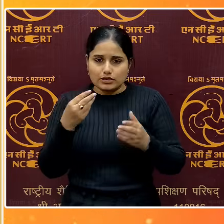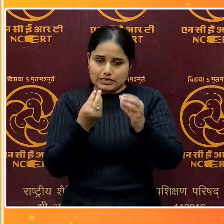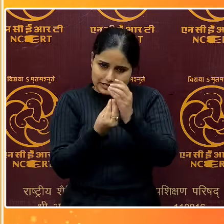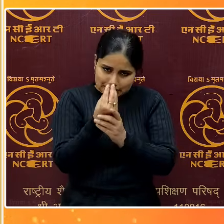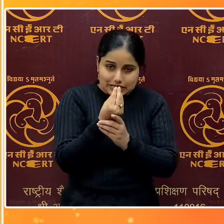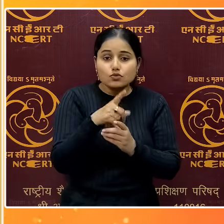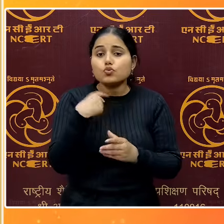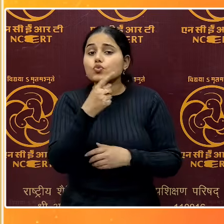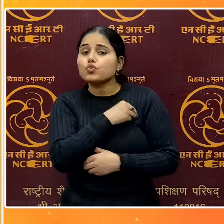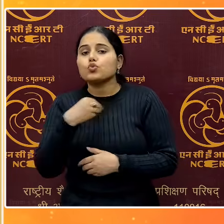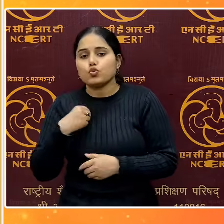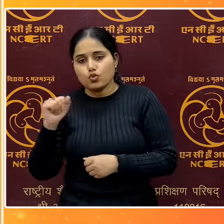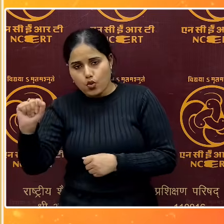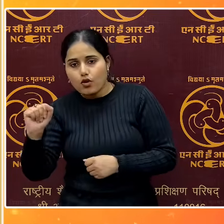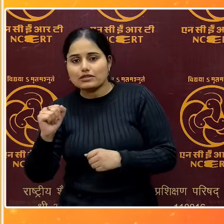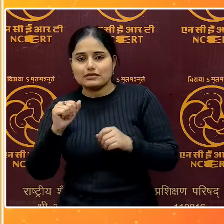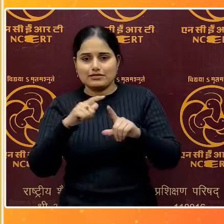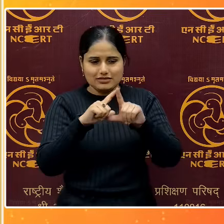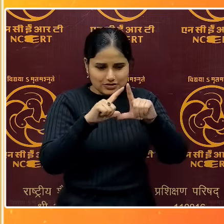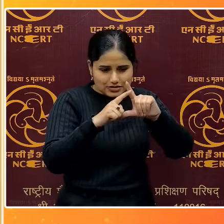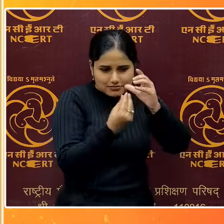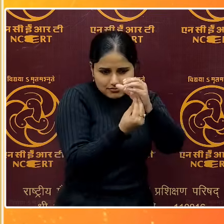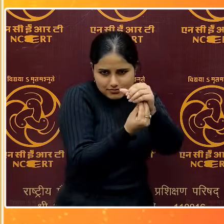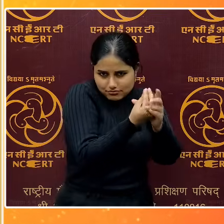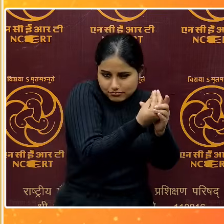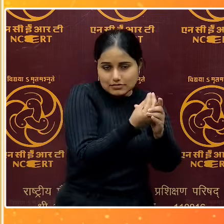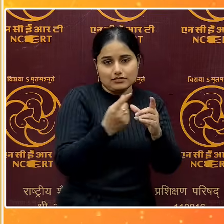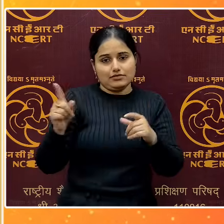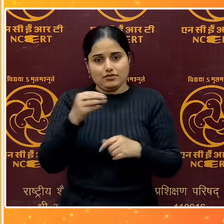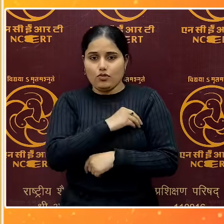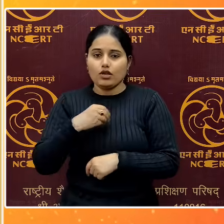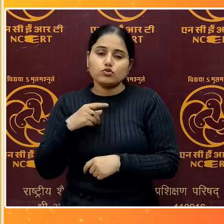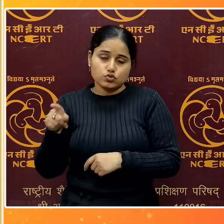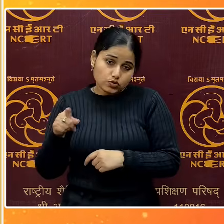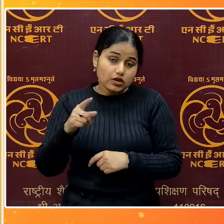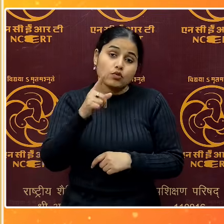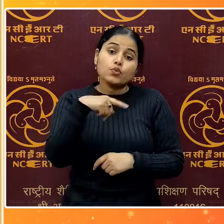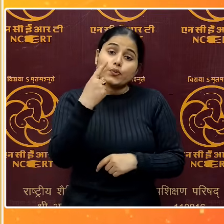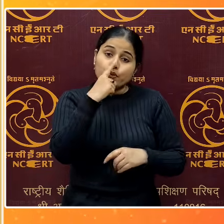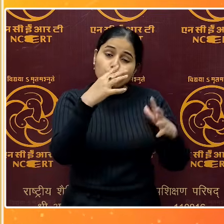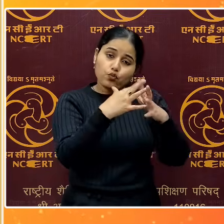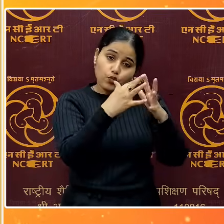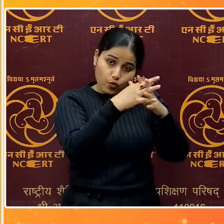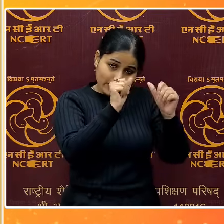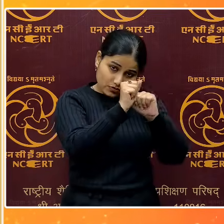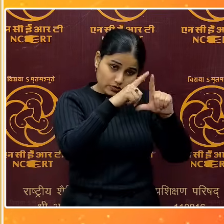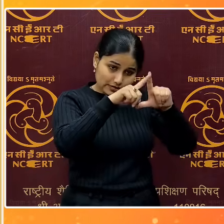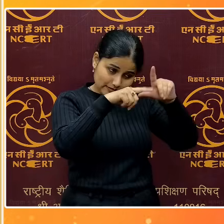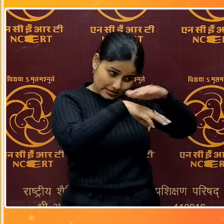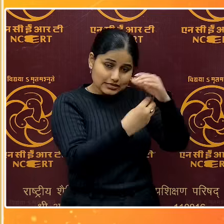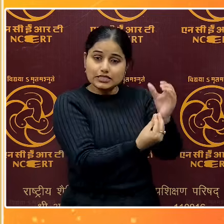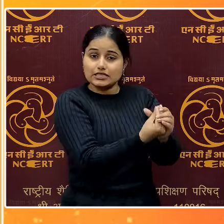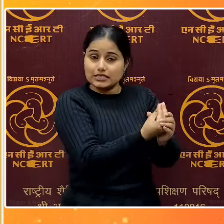डॉक्टर इनटू द यूट्राइन, इनटू द यूट्रस ऑफ द फीमेल रिप्रोडक्टिव ट्रैक्ट ऑफ फीमेल. नंबर 2